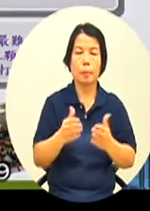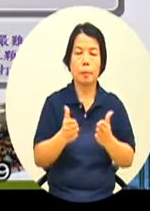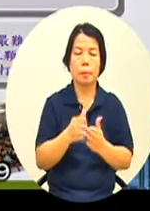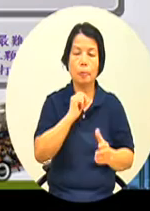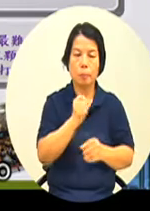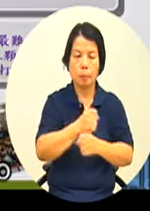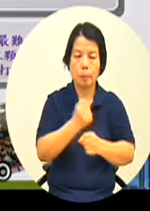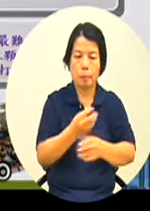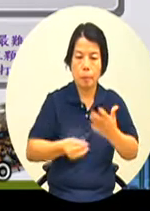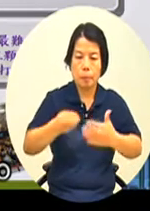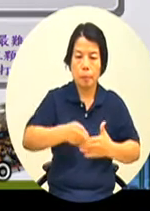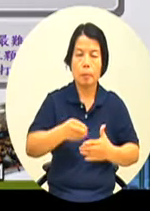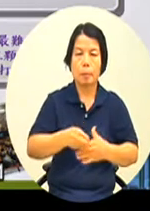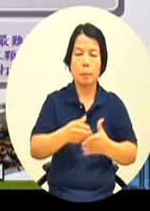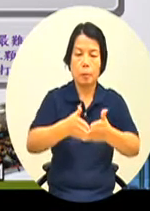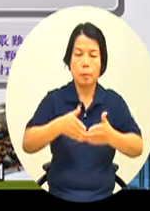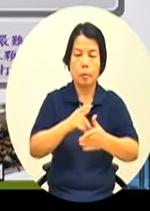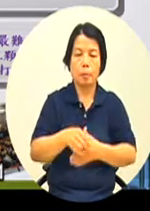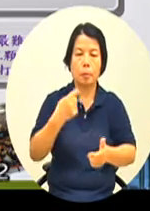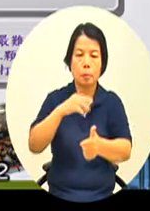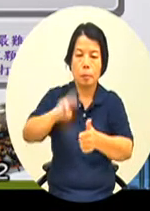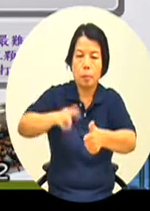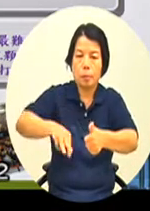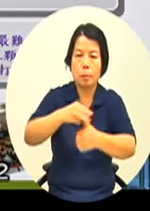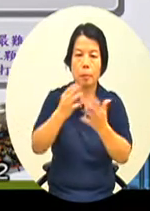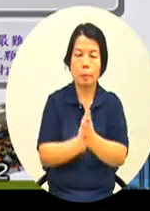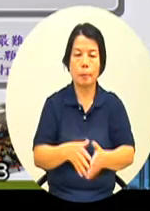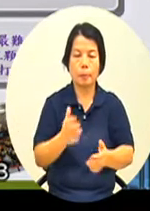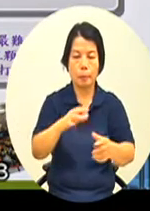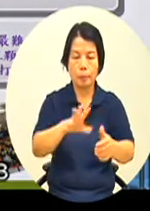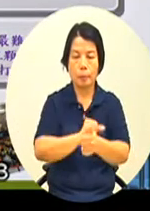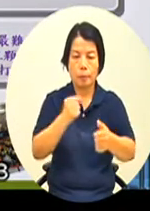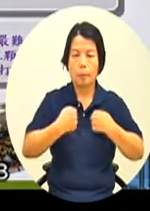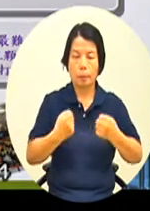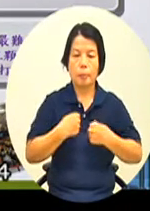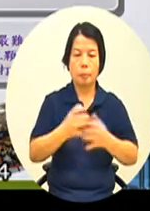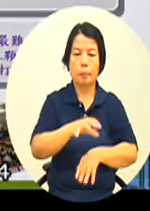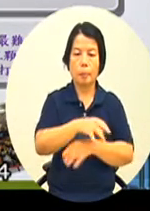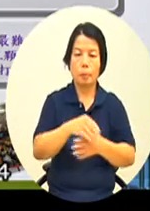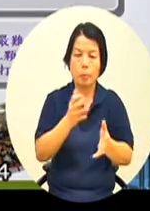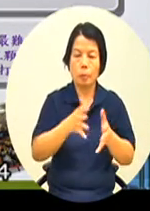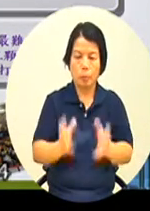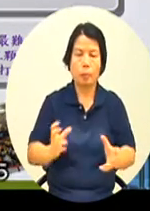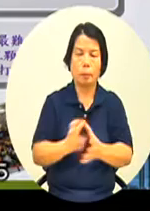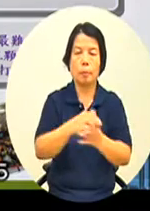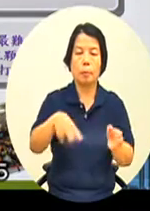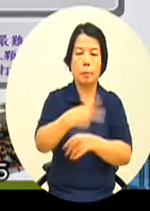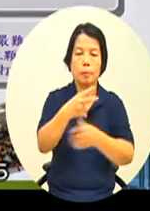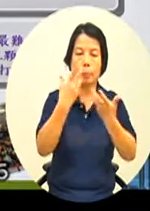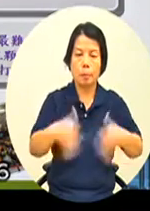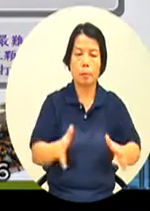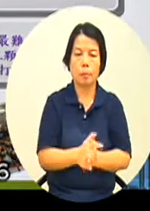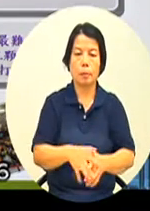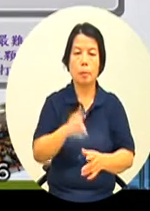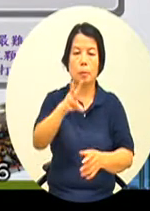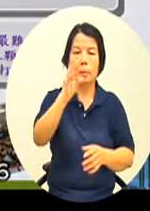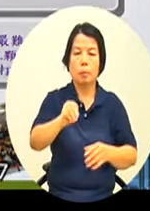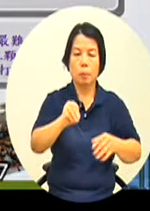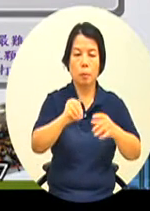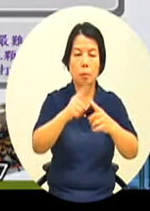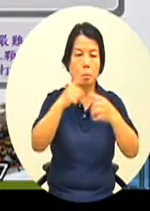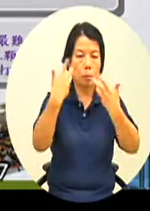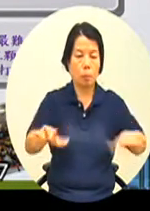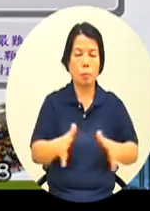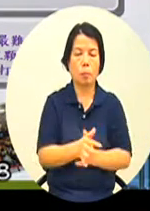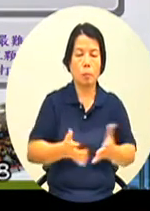核心职能需求规划训练研习课程，本期办理了234个班级，一共27000多人来参训。另